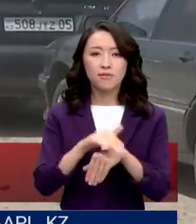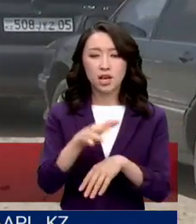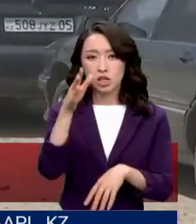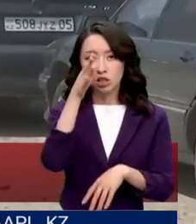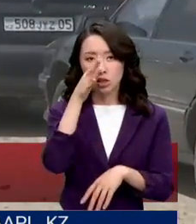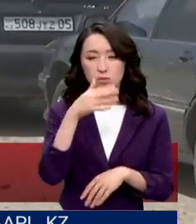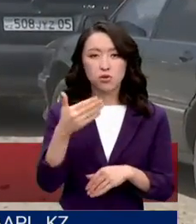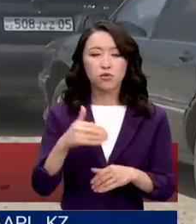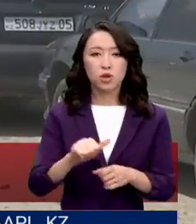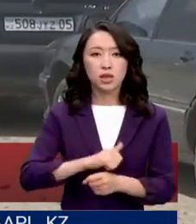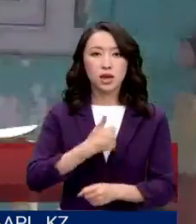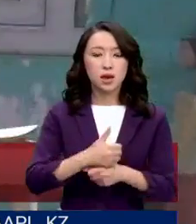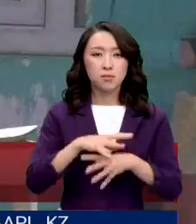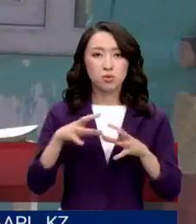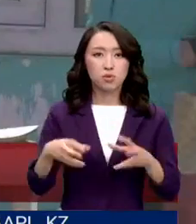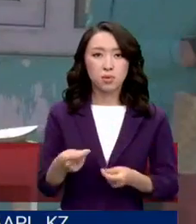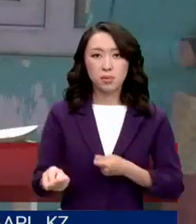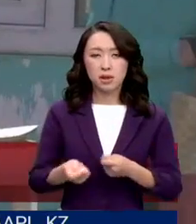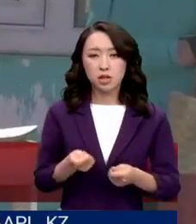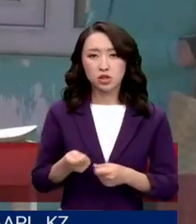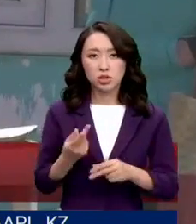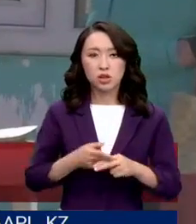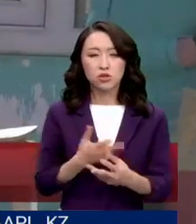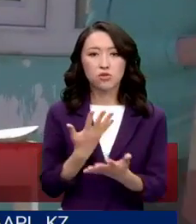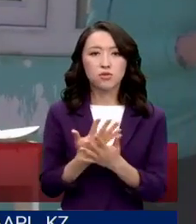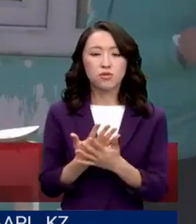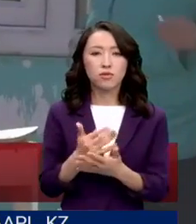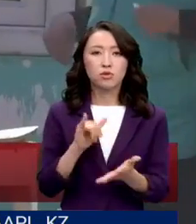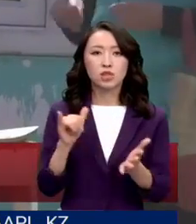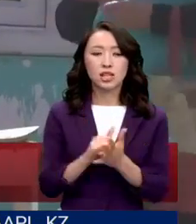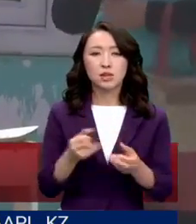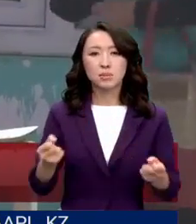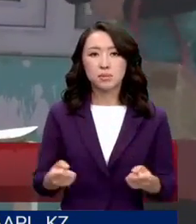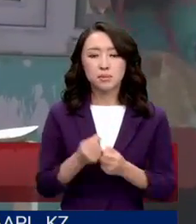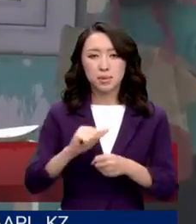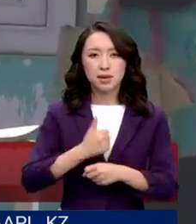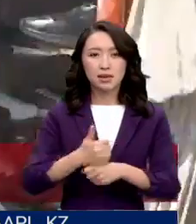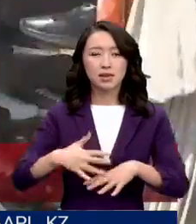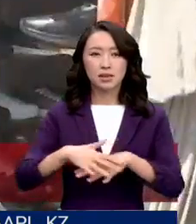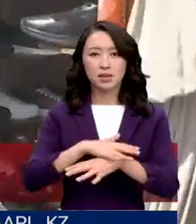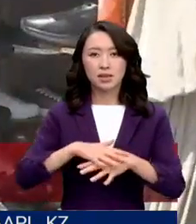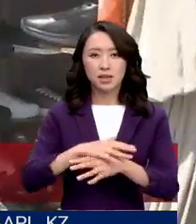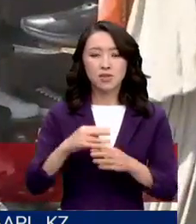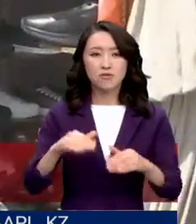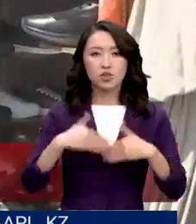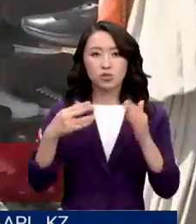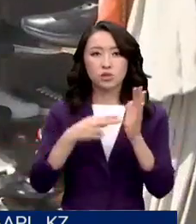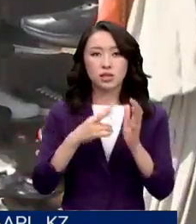злоупотребления доминирующим или монопольным положением, выраженные в установлении и поддержании монопольно высокой цены на ежедневную